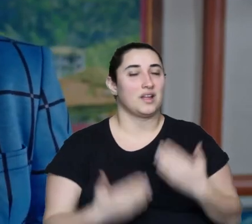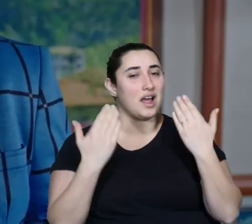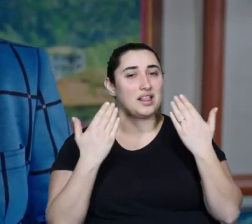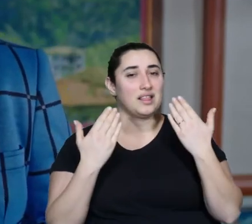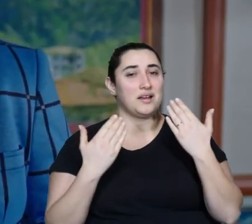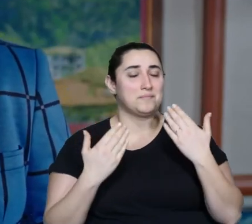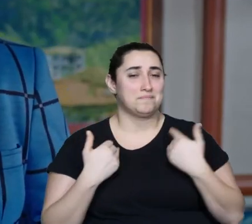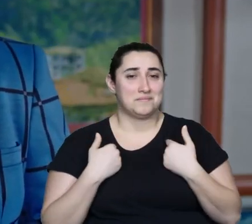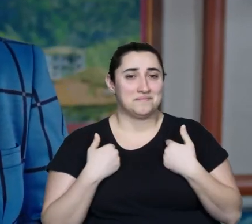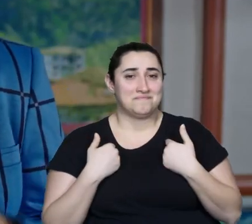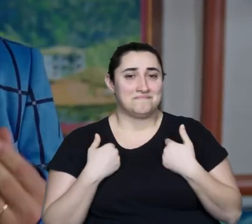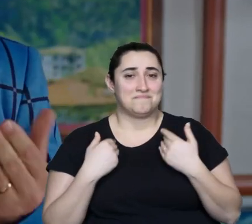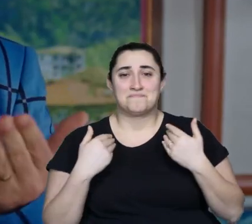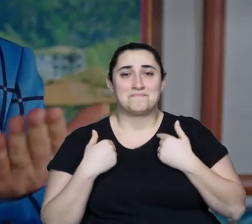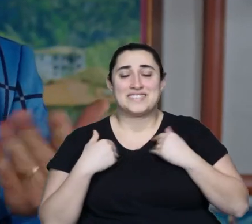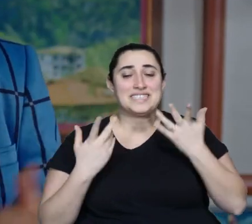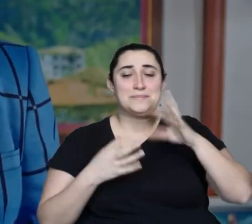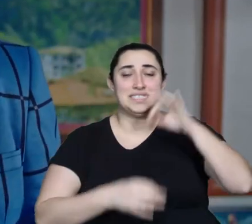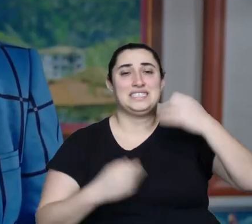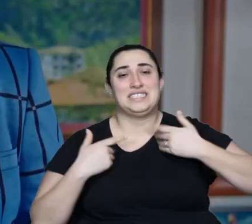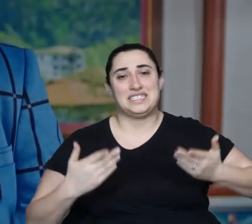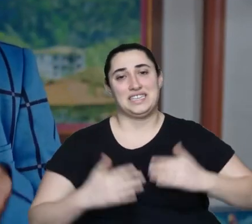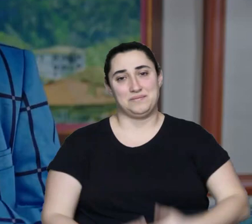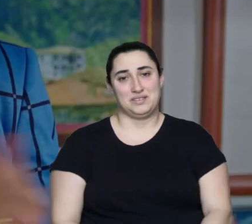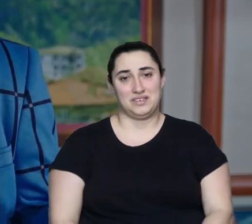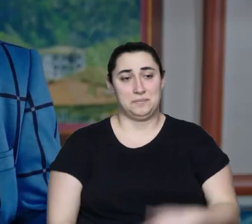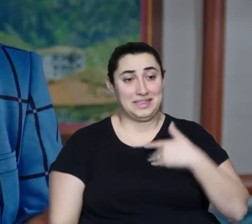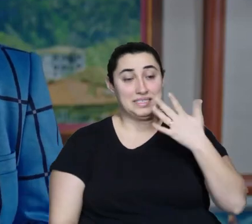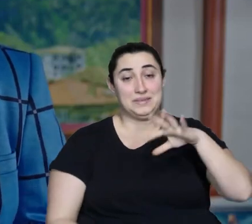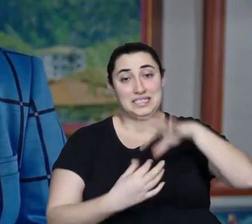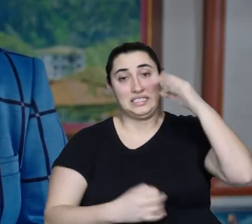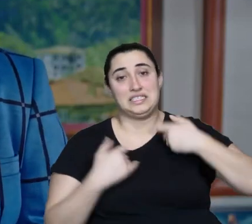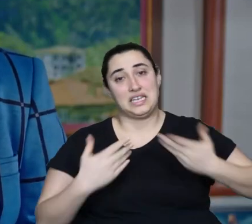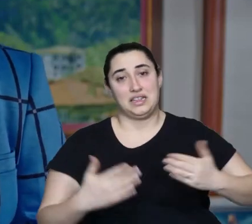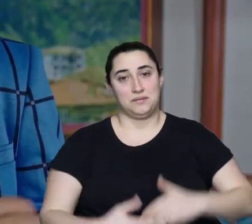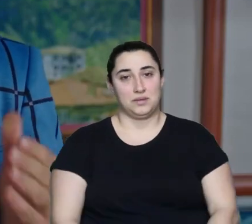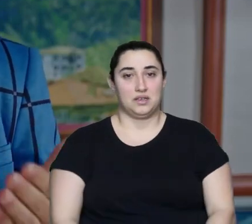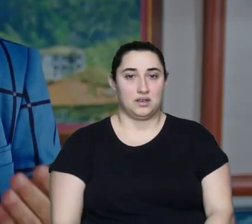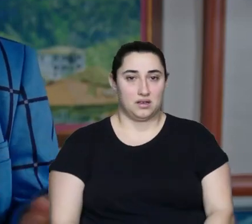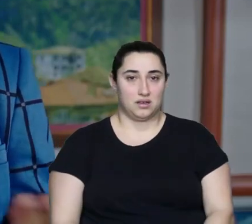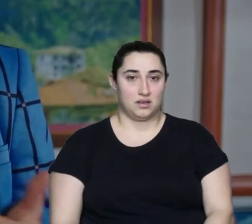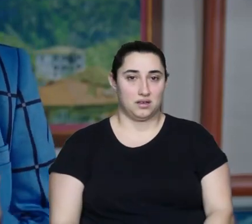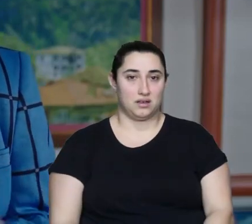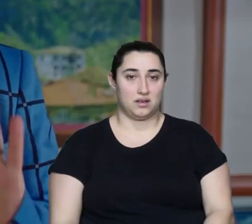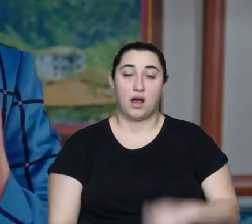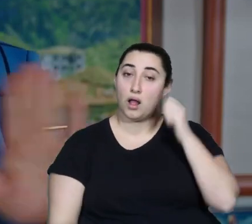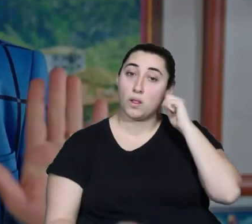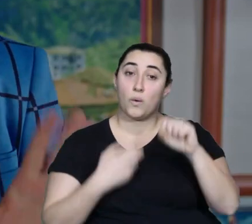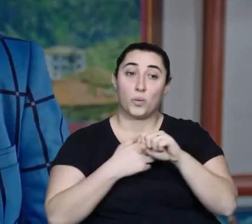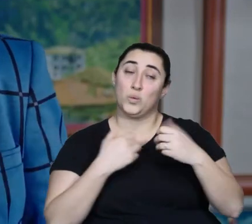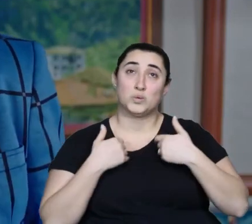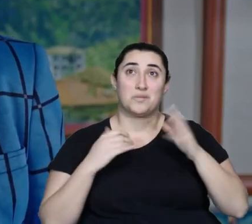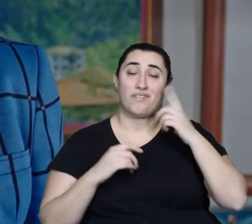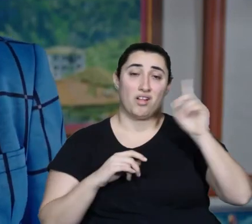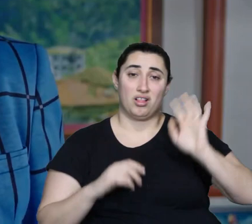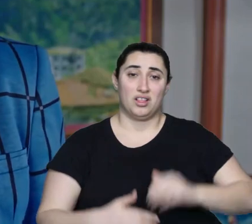Allah'ım. Yaşar. Yaşar sen nasıl bir adamsın yani? Ben nasıl bir adamım ya? Allah esirgesin beni diyorum.